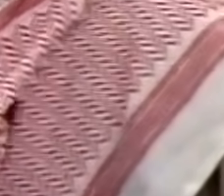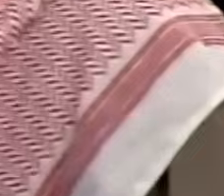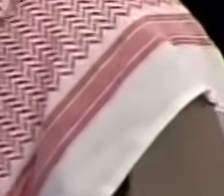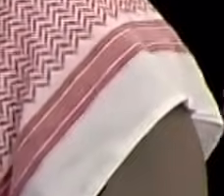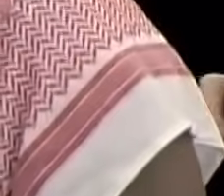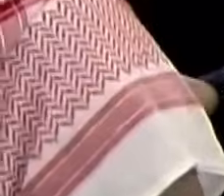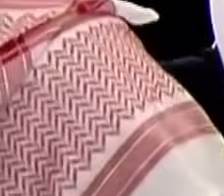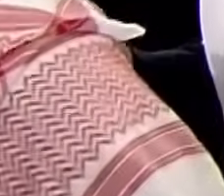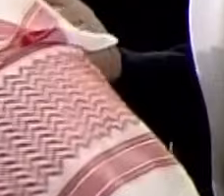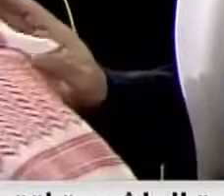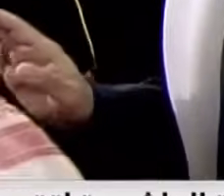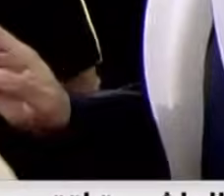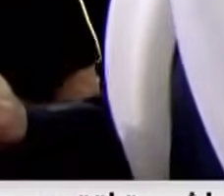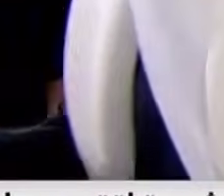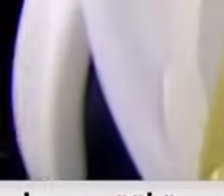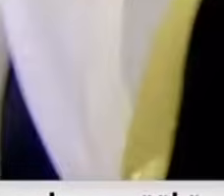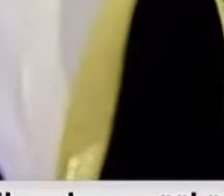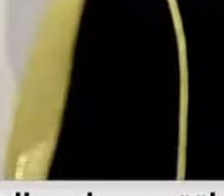مثواه